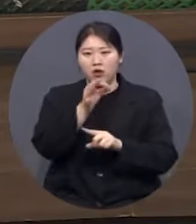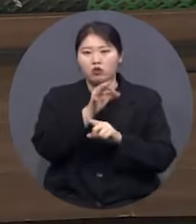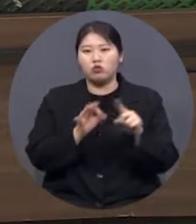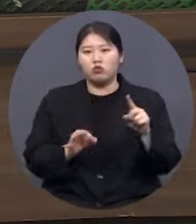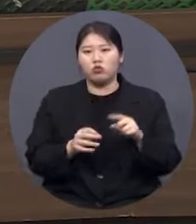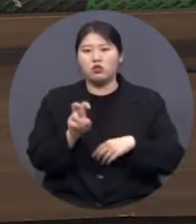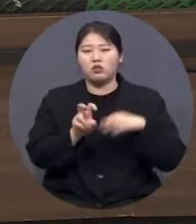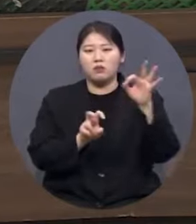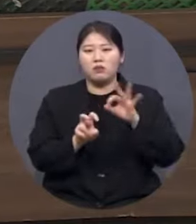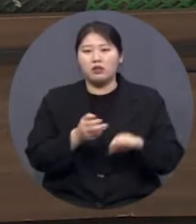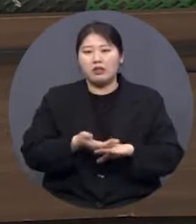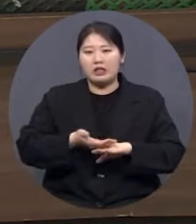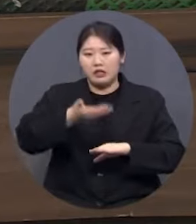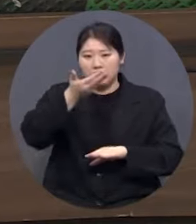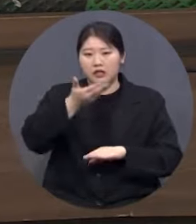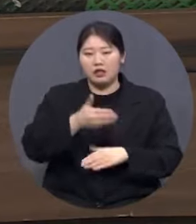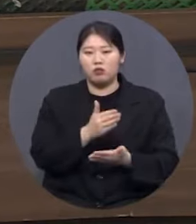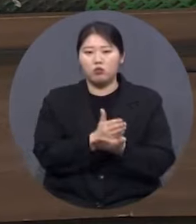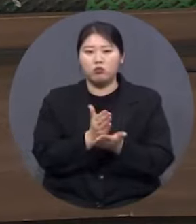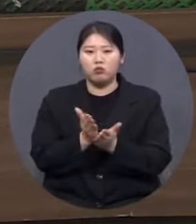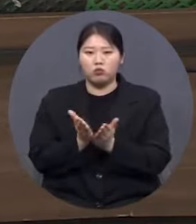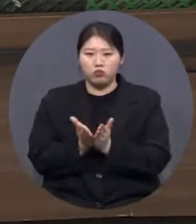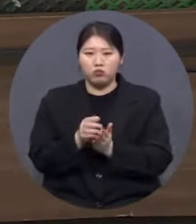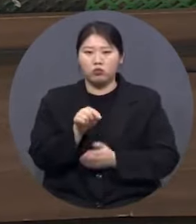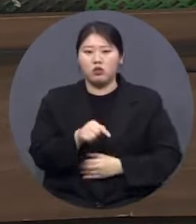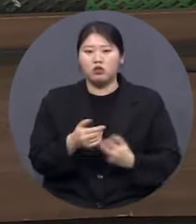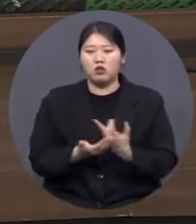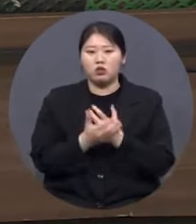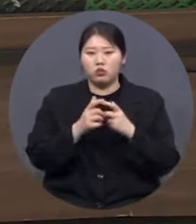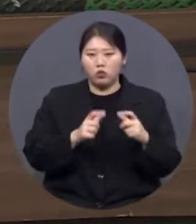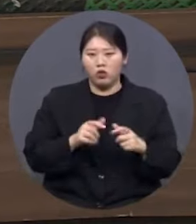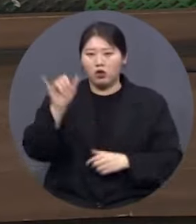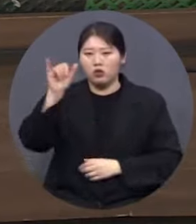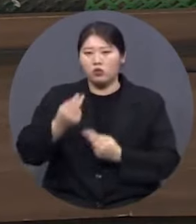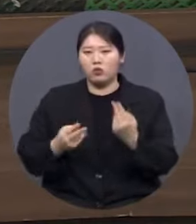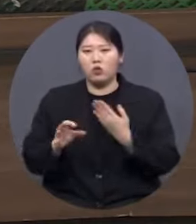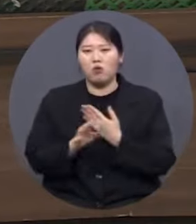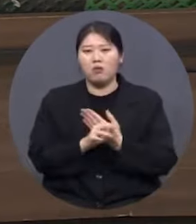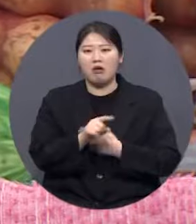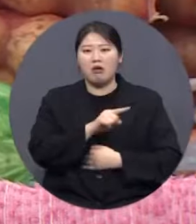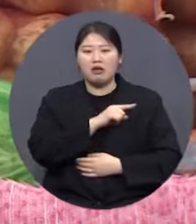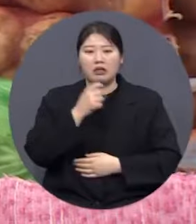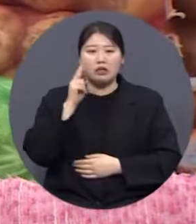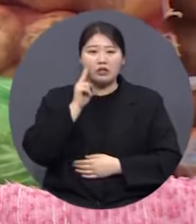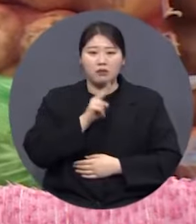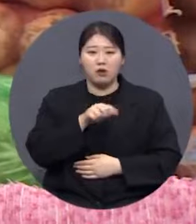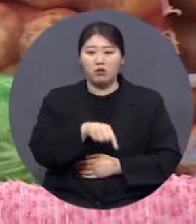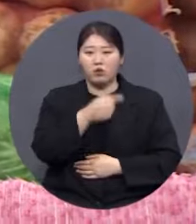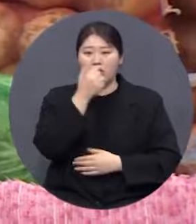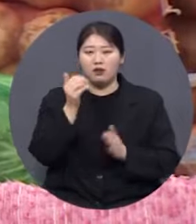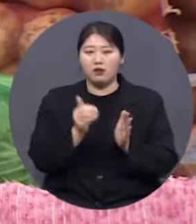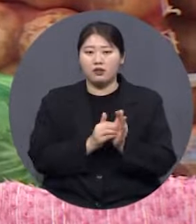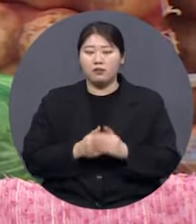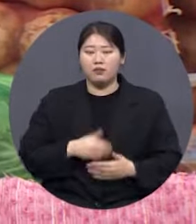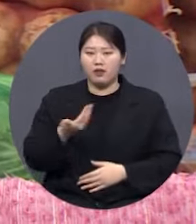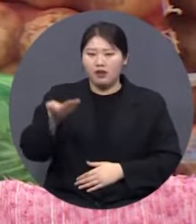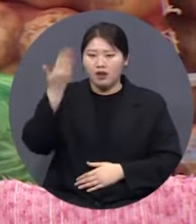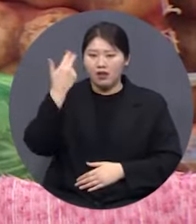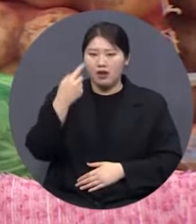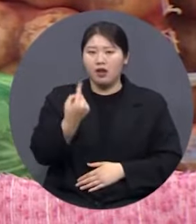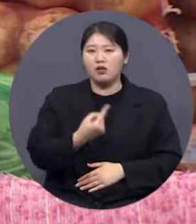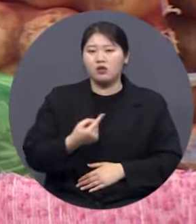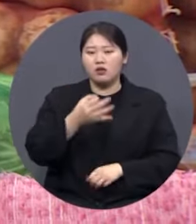초과하는 고인플레이션 품목 비중이 제주가 전국보다 높은 것으로 나타났습니다. 옛날에 1,000원 해나온 거 뭐 이제는